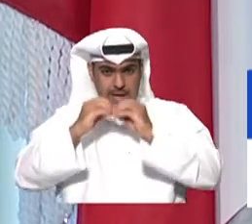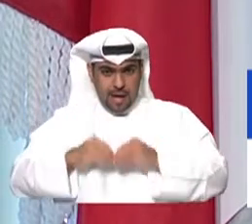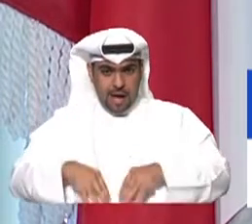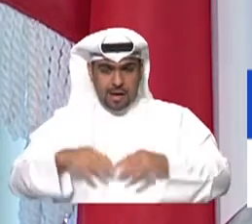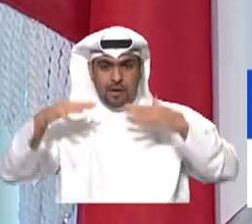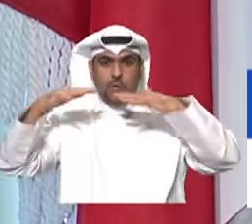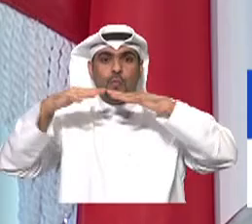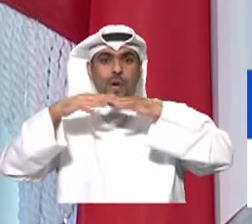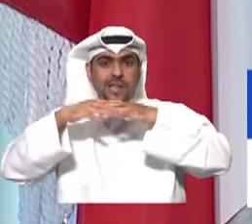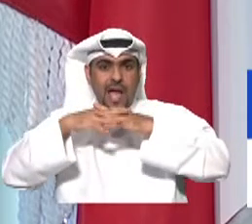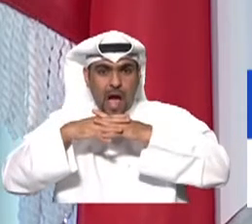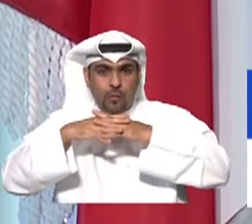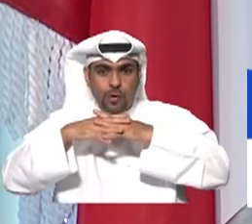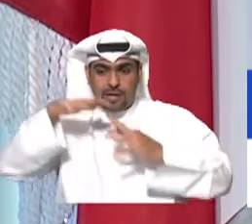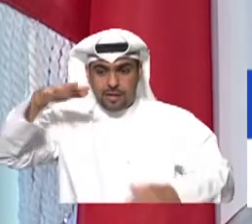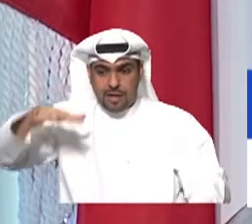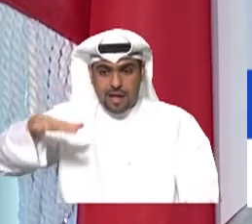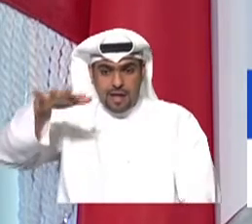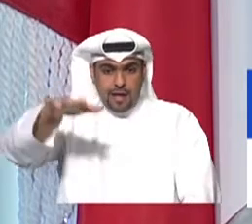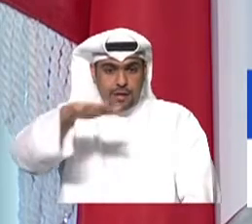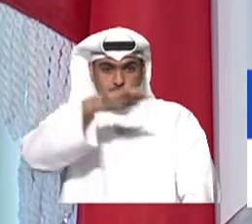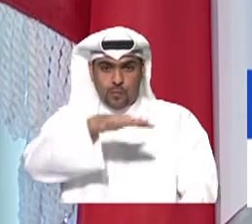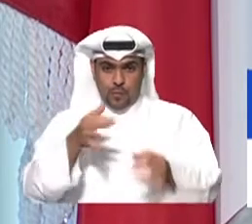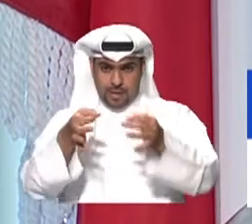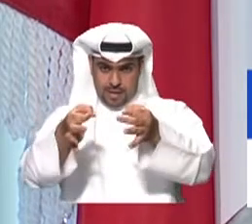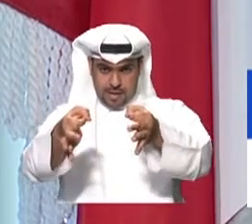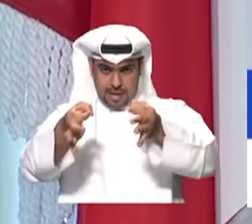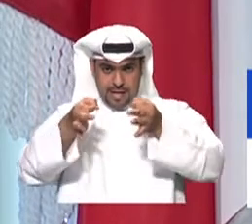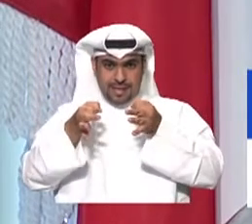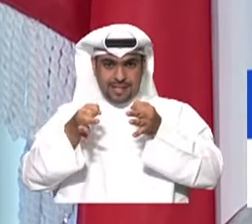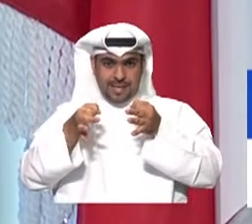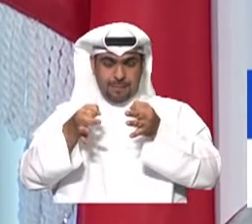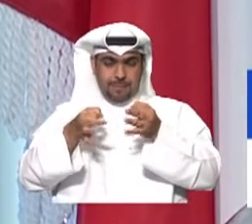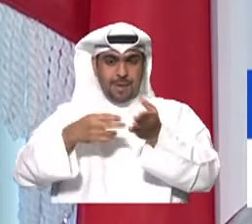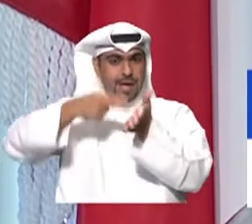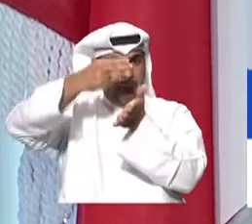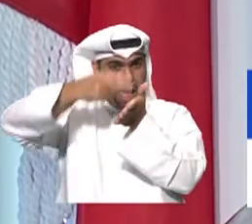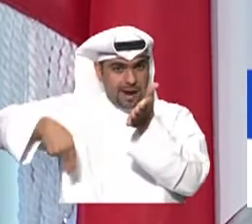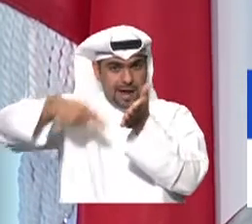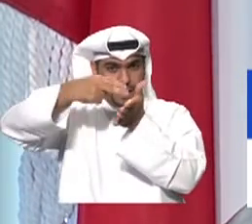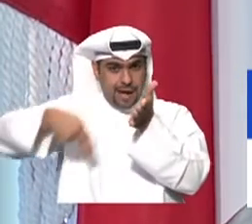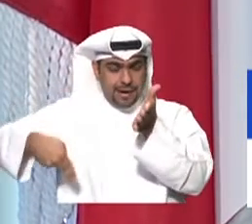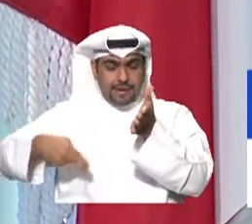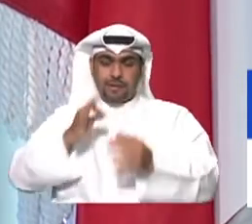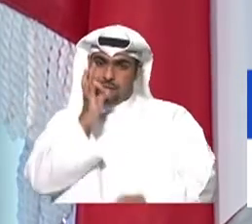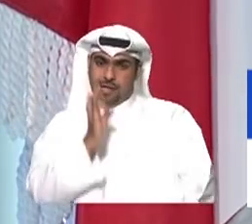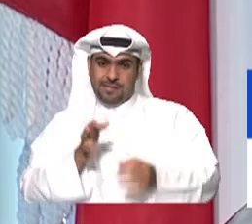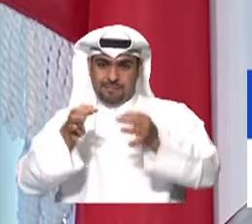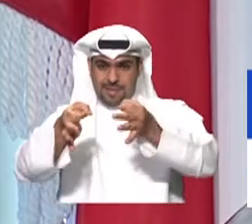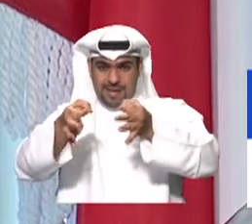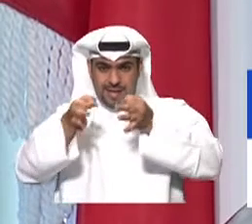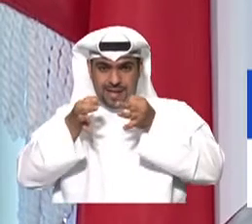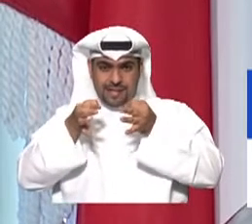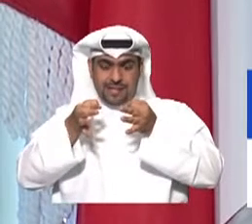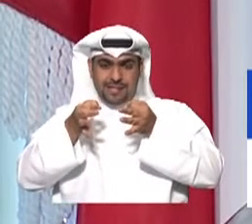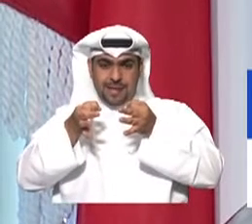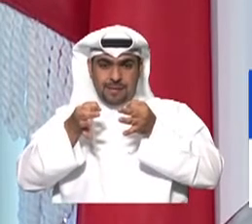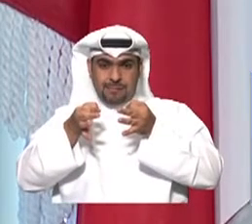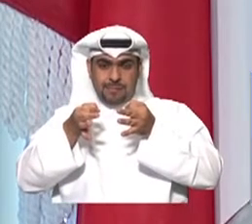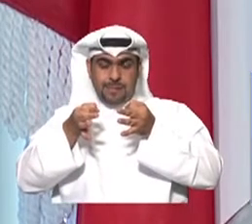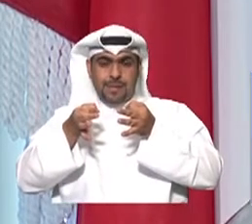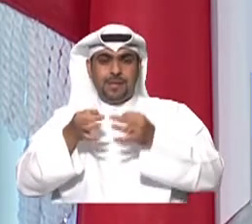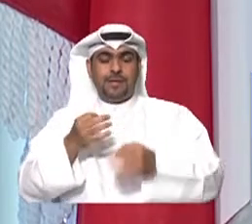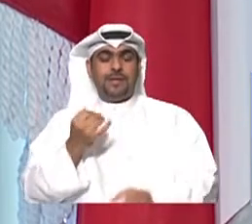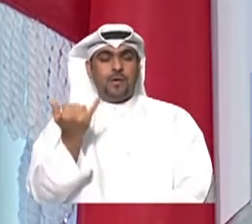التضامن والتعاون والالتزام بما نتخذه من قرارات وتعهدات من أجل التوصل إلى